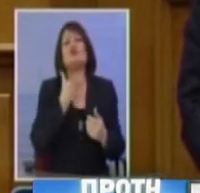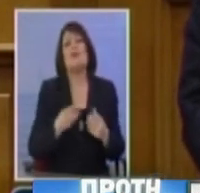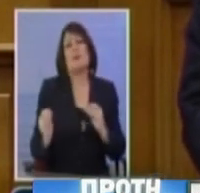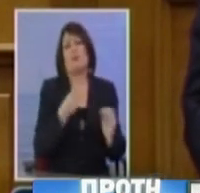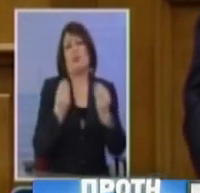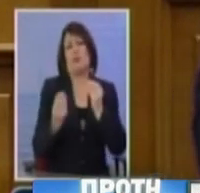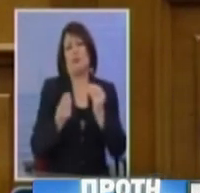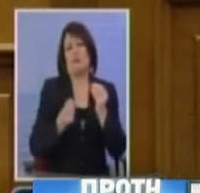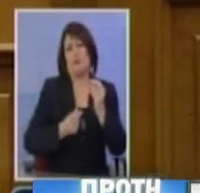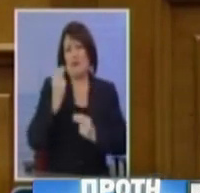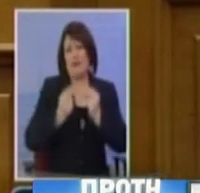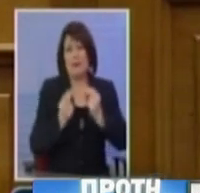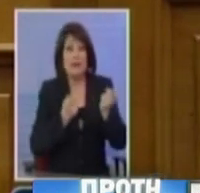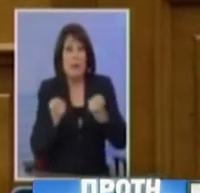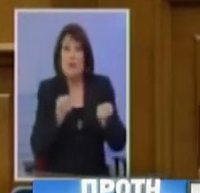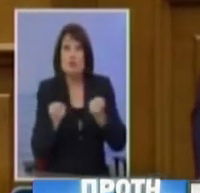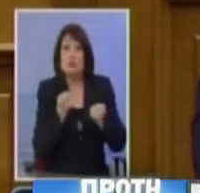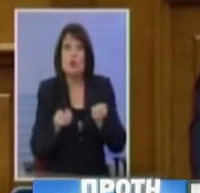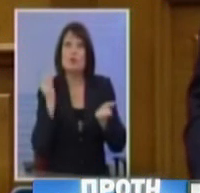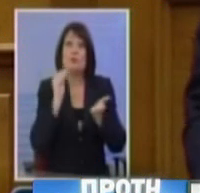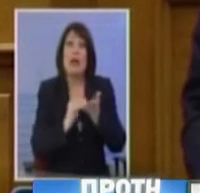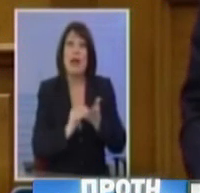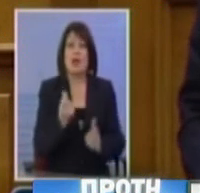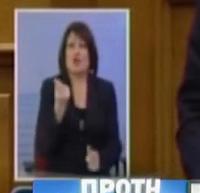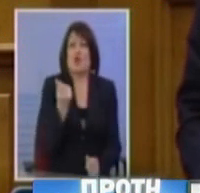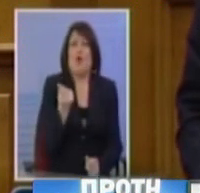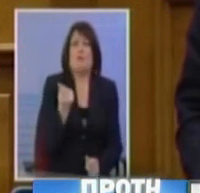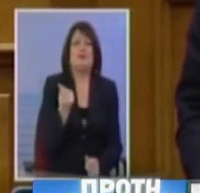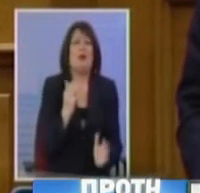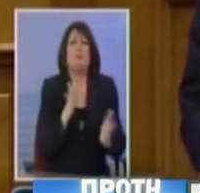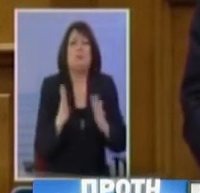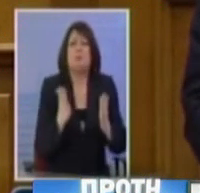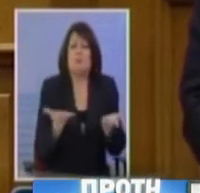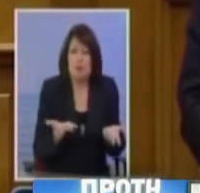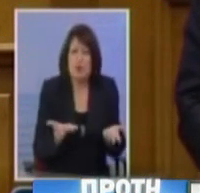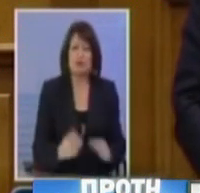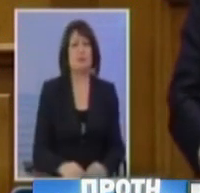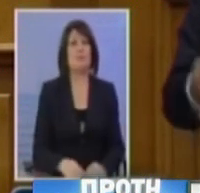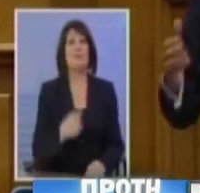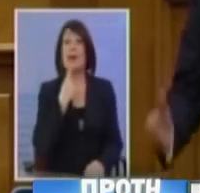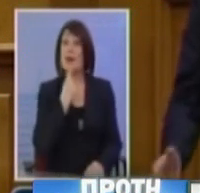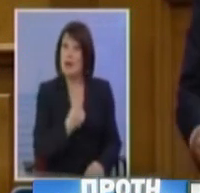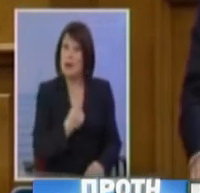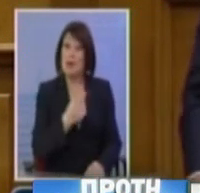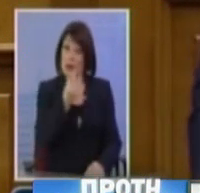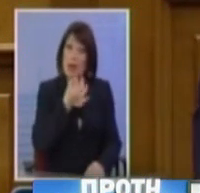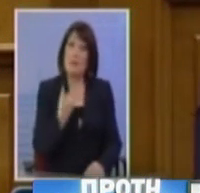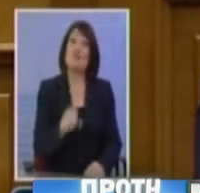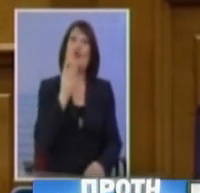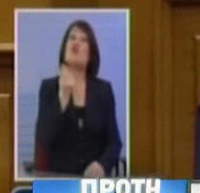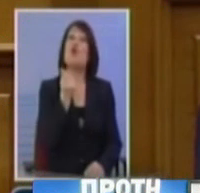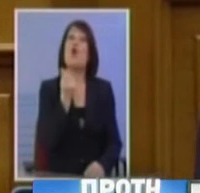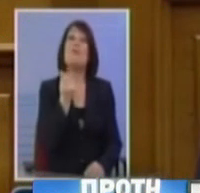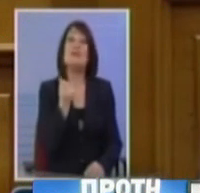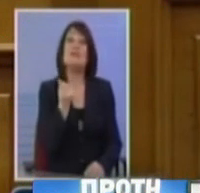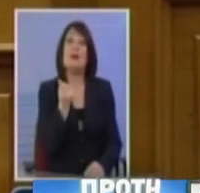προβλήματα διαχείρισης ενός νέου νομίσματος το οποίο θα είναι ασταθές, λέγοντας ότι στην περίπτωση νέου νομίσματος θα έχουμε